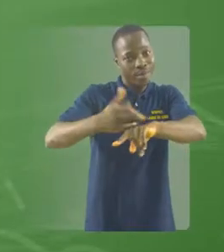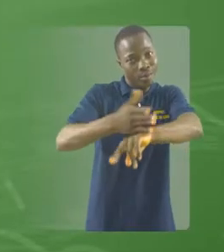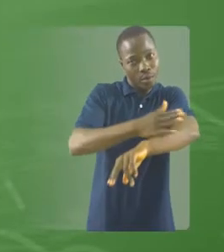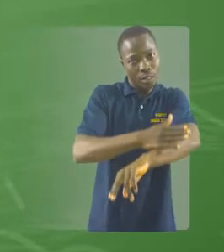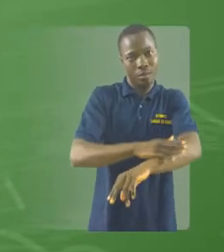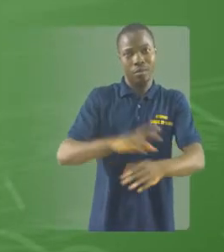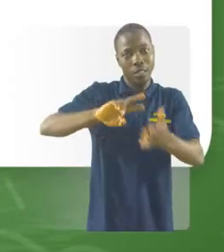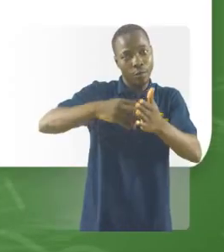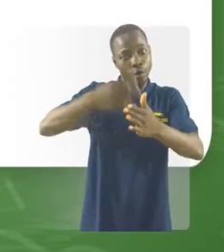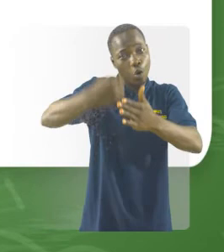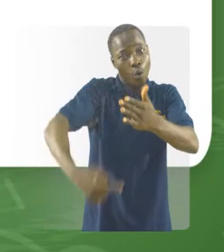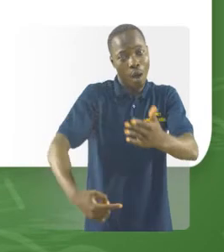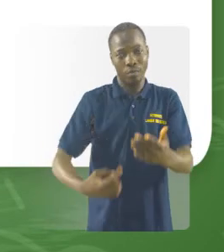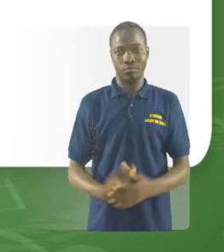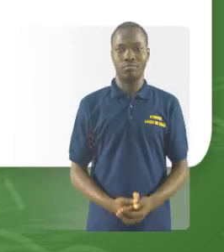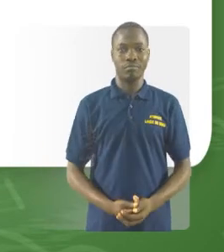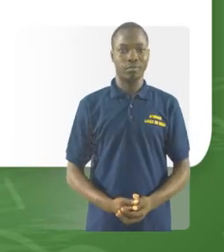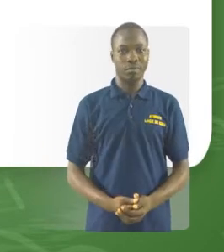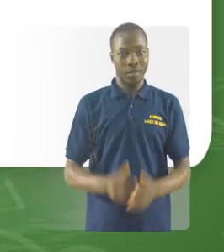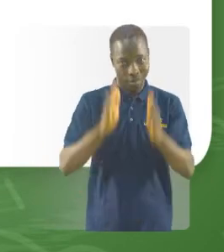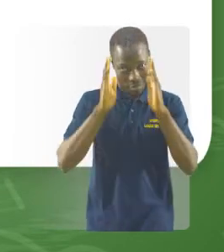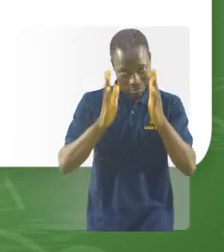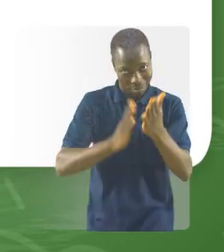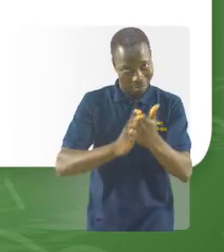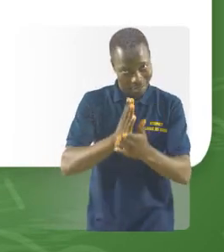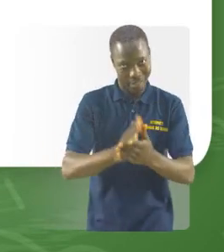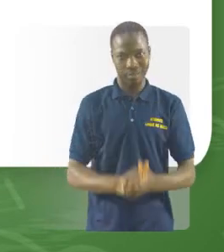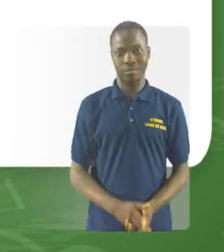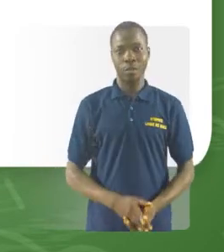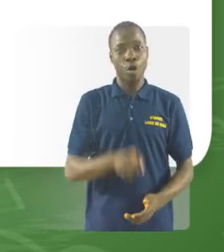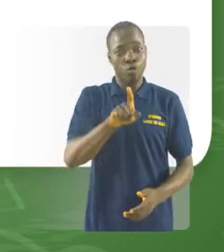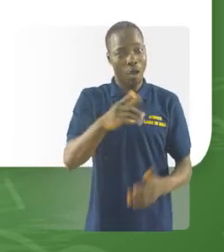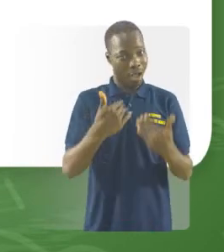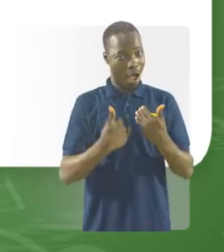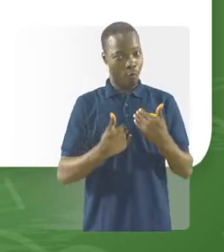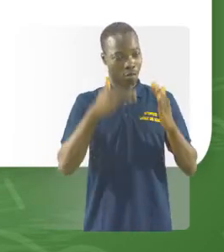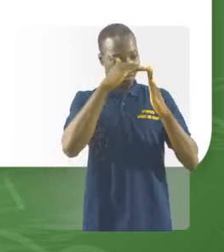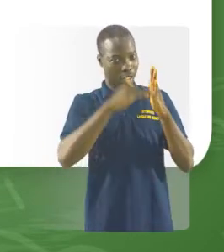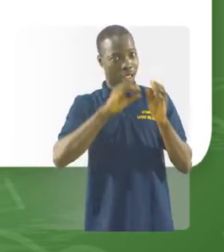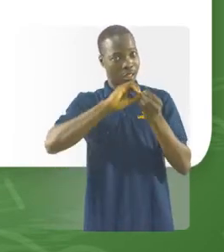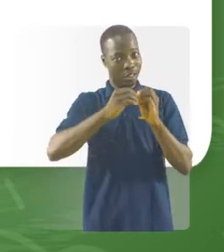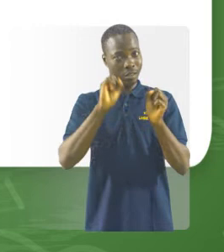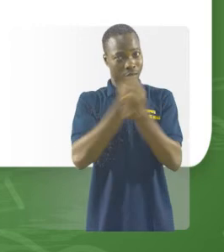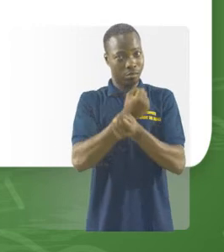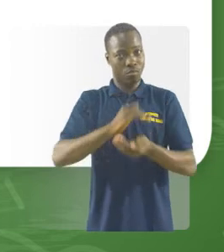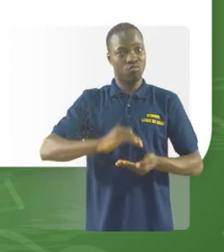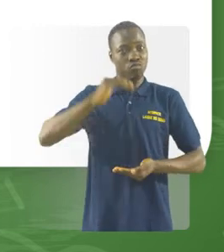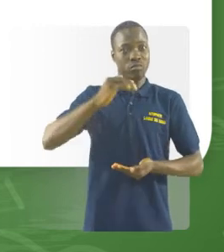Définition, soit une série statistique à caractère